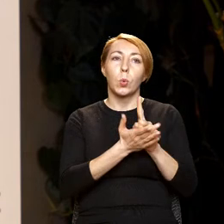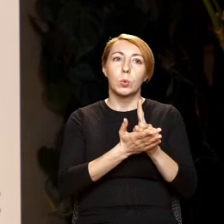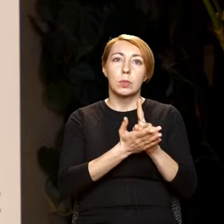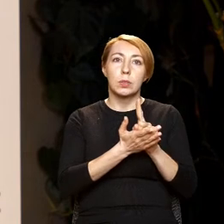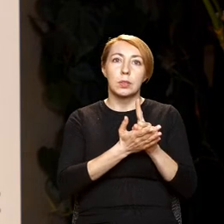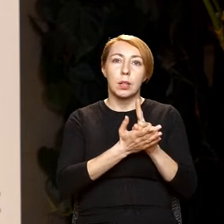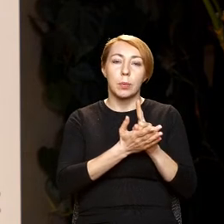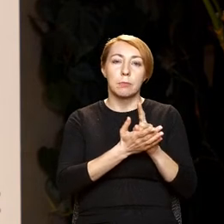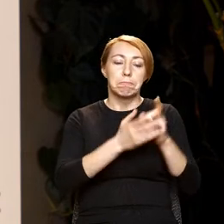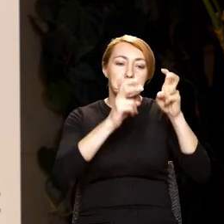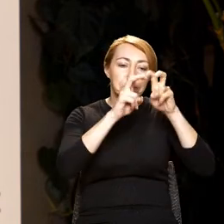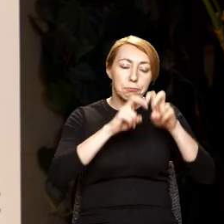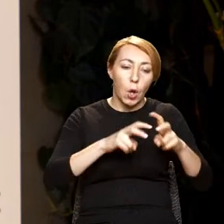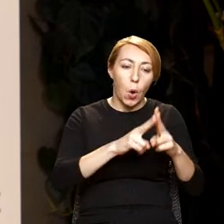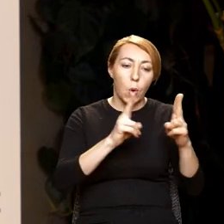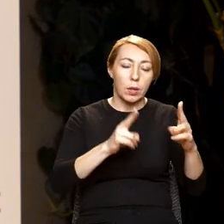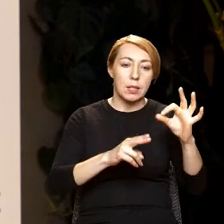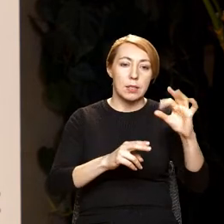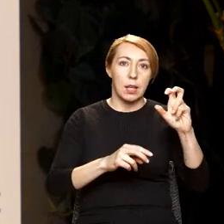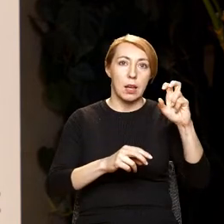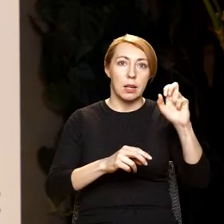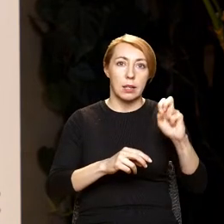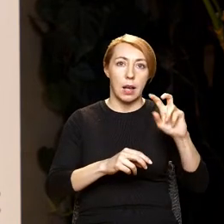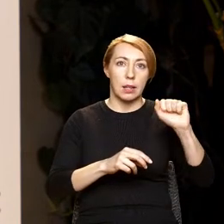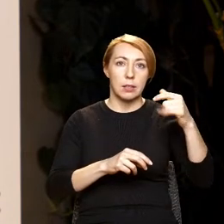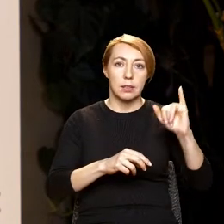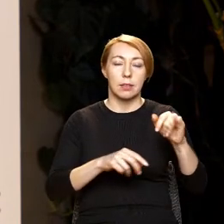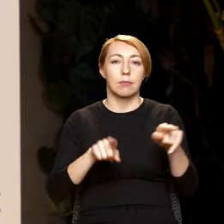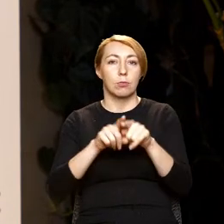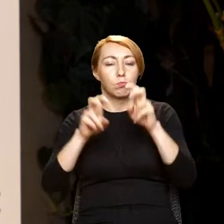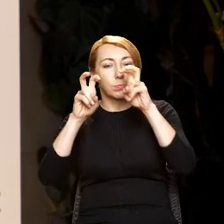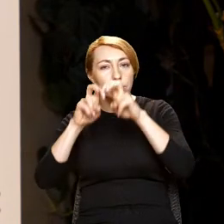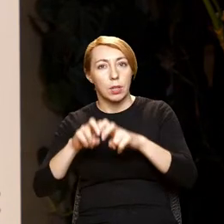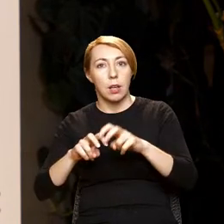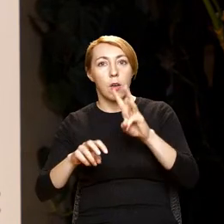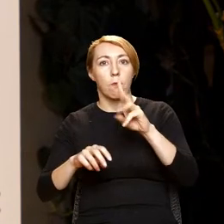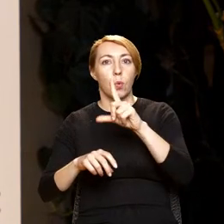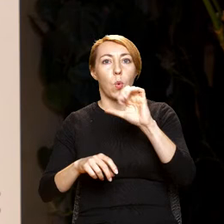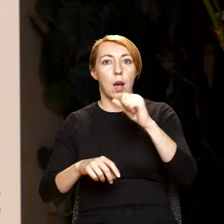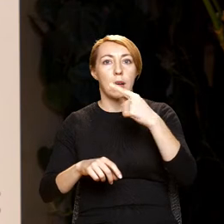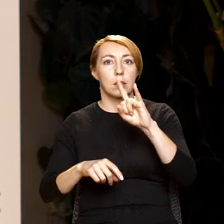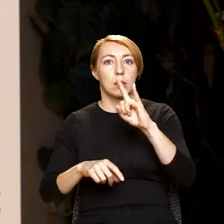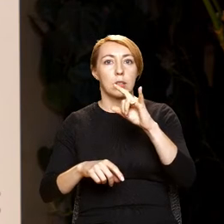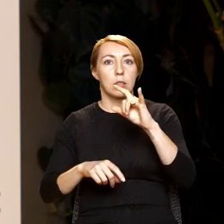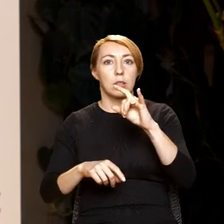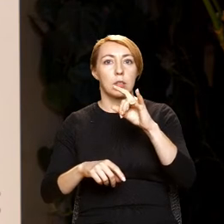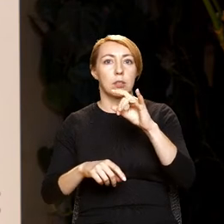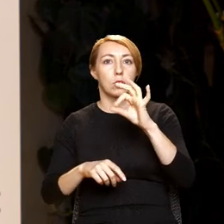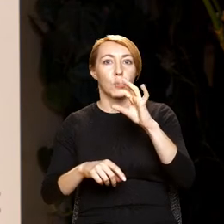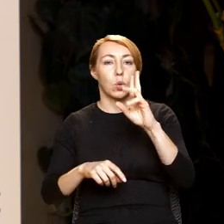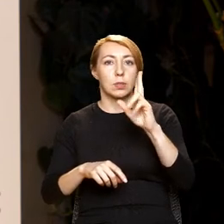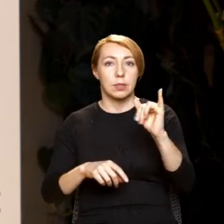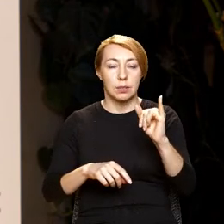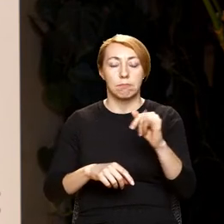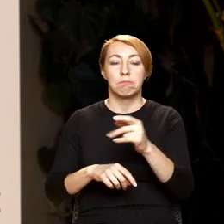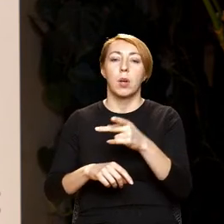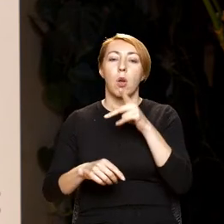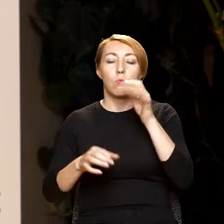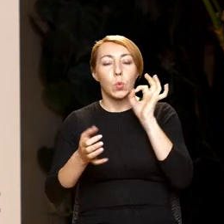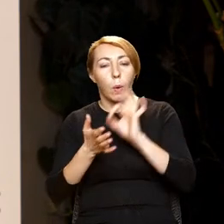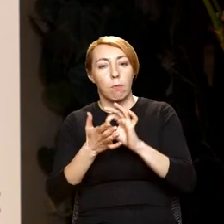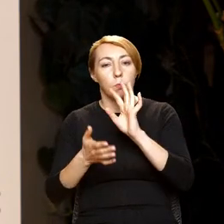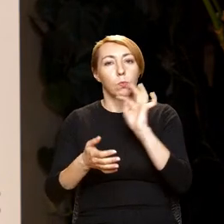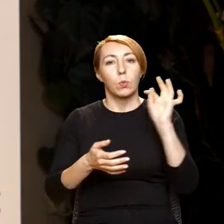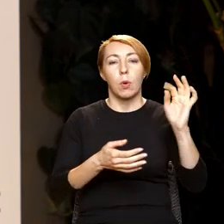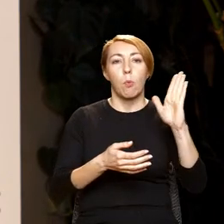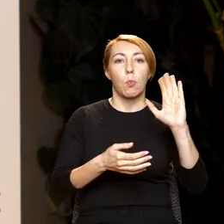okres sahaliński, i Władywostocki wyjątkowo dokładnie opisał poglądy Bronisława Piłsudskiego na Japonię i Japończyków. Było to